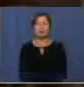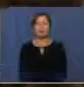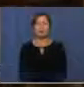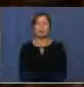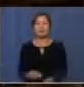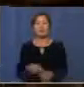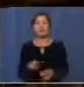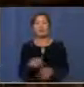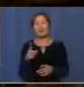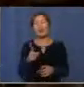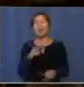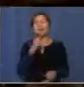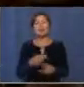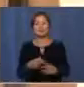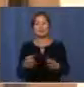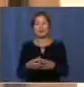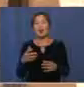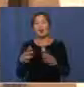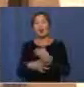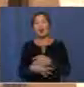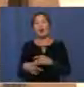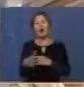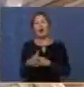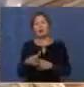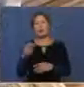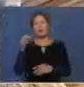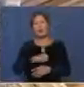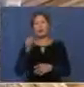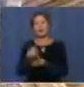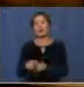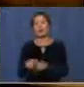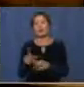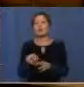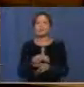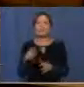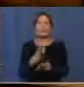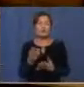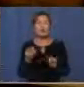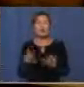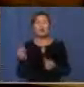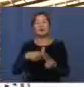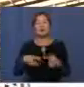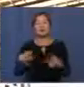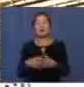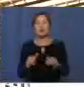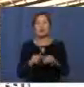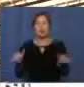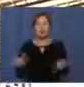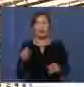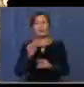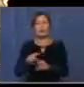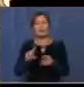Бұл металл бөлшектерін зауыт қызметкерлері Атырау мұнай өңдеу зауытының тапсырысы бойынша дайындап жатыр. Жалпы кәсіпорында жұмыстың көп болуы